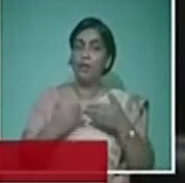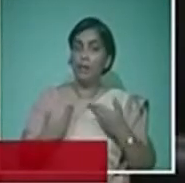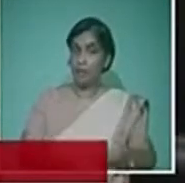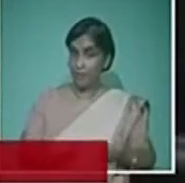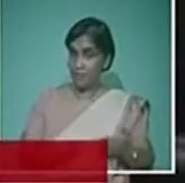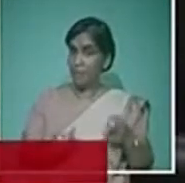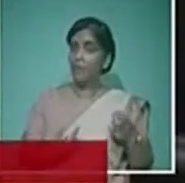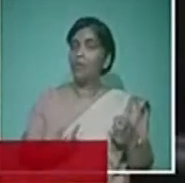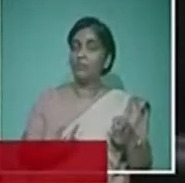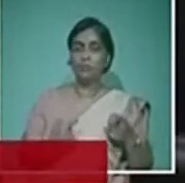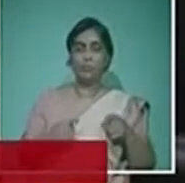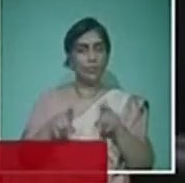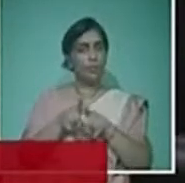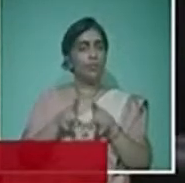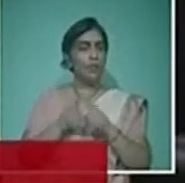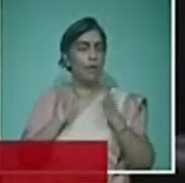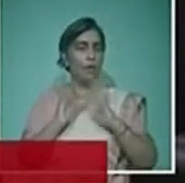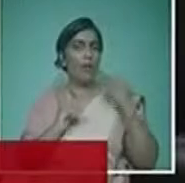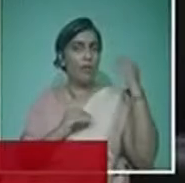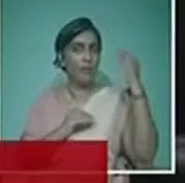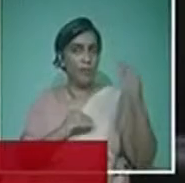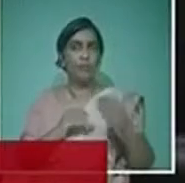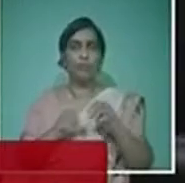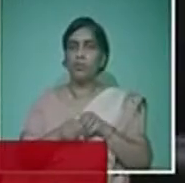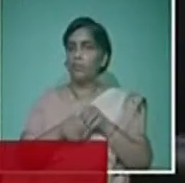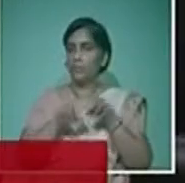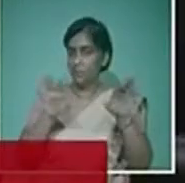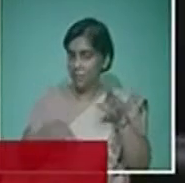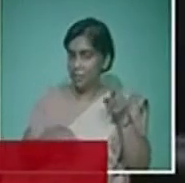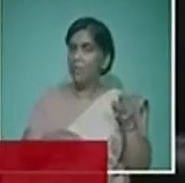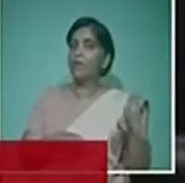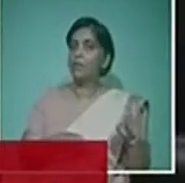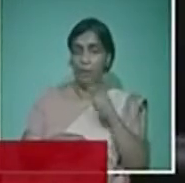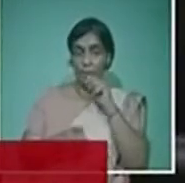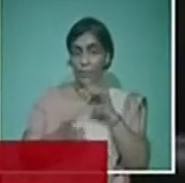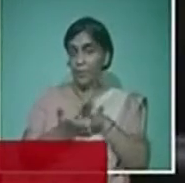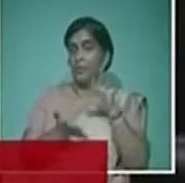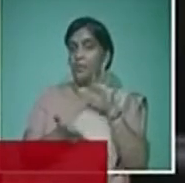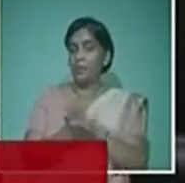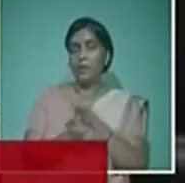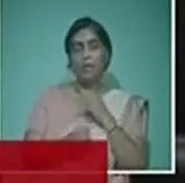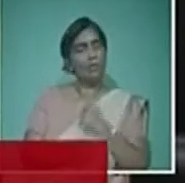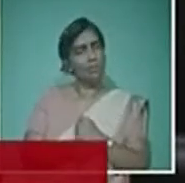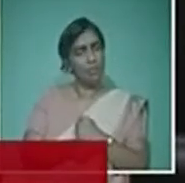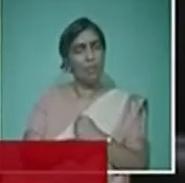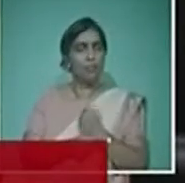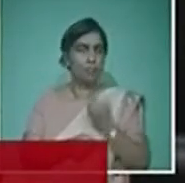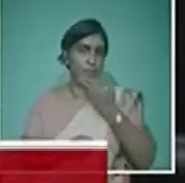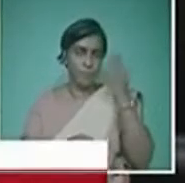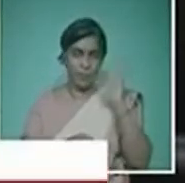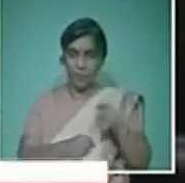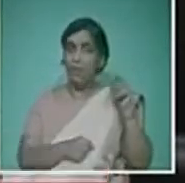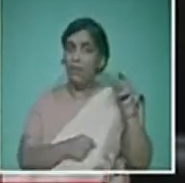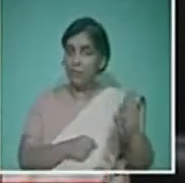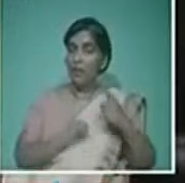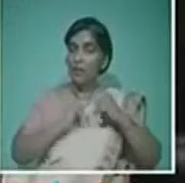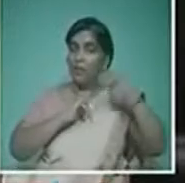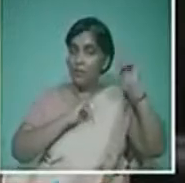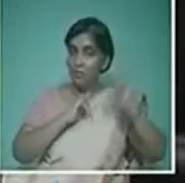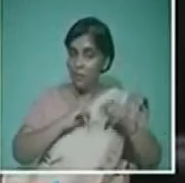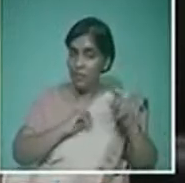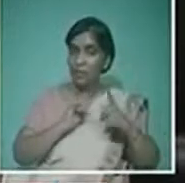වර්තමාන මට්ටම් වලින් ඔබට ව්‍යාප්ත කරන බවට තහවුරු කිරීමට රජය හැකිවෙනු ඇත. මෙම